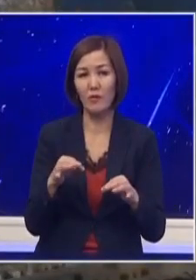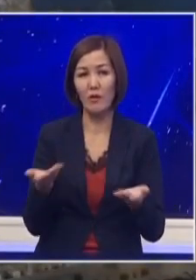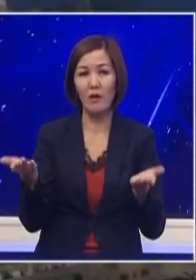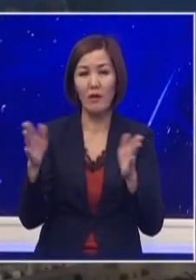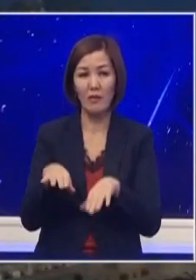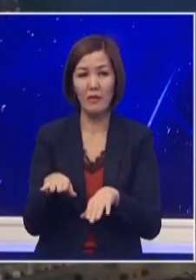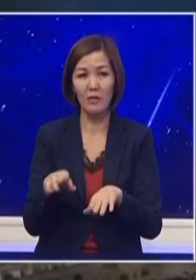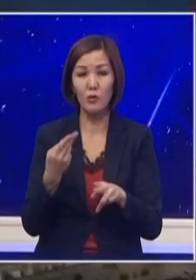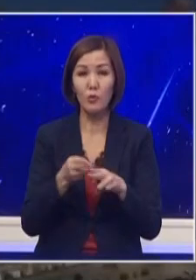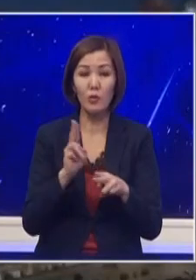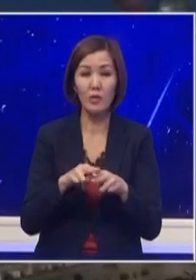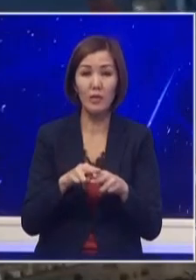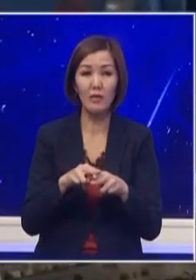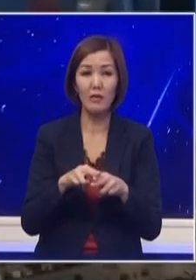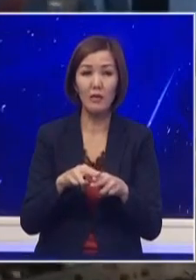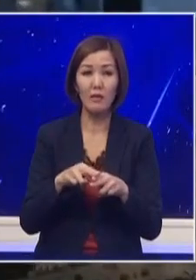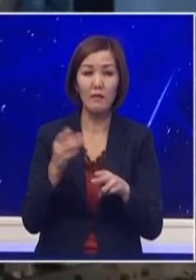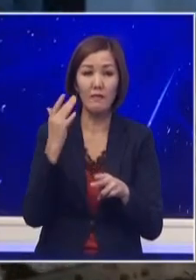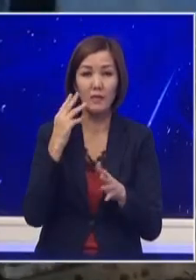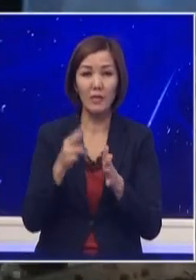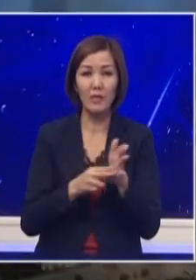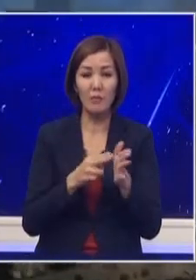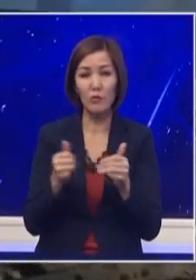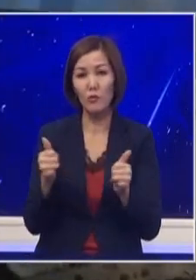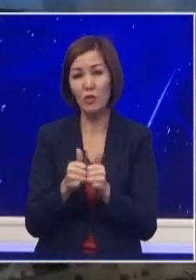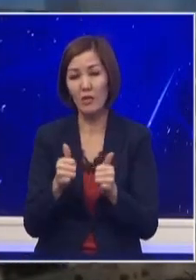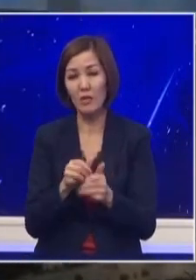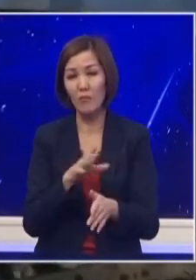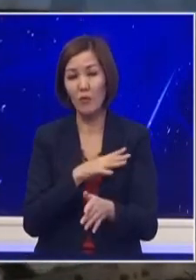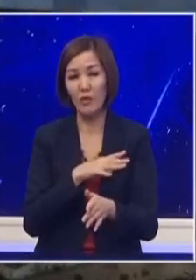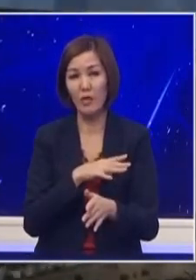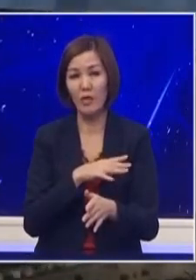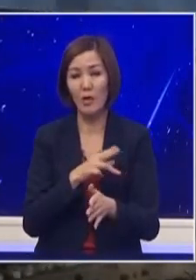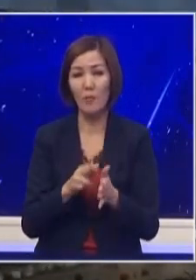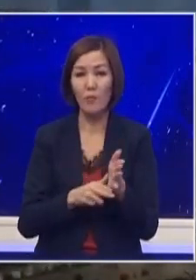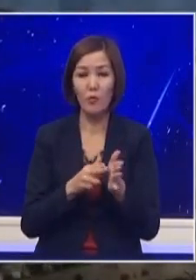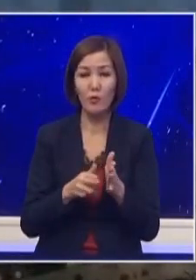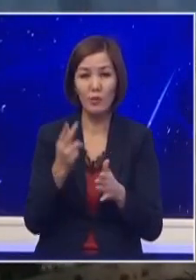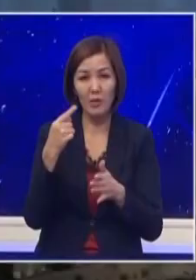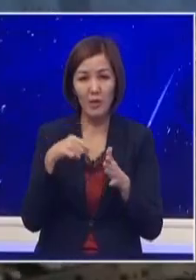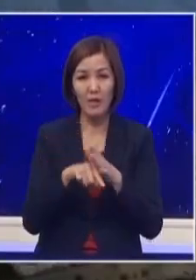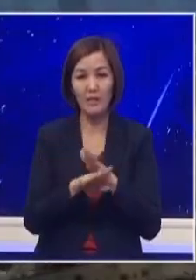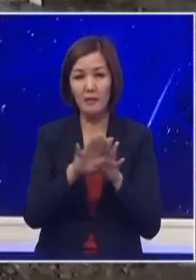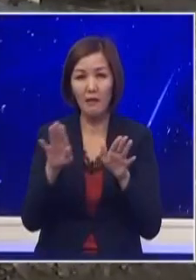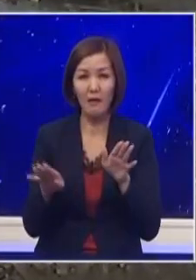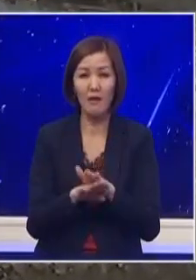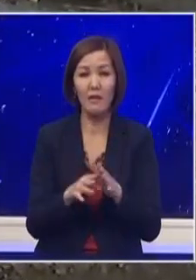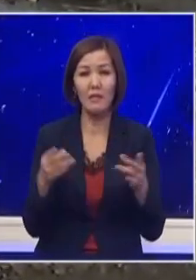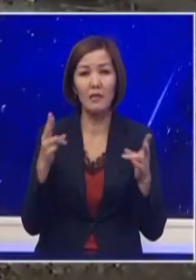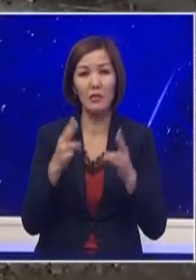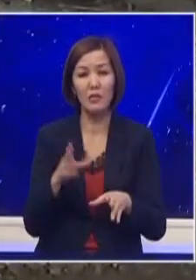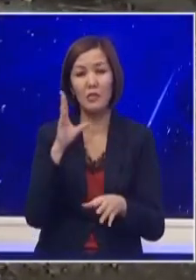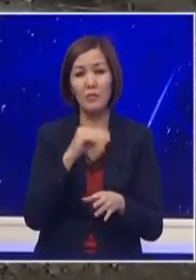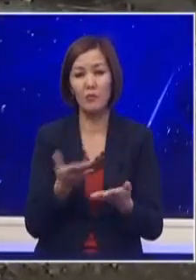Сондықтан малдың бәрі темір жолдың аумағына жайылып, жаңағы жүріп жатқан пойыздардың астына түсу фактілері көбейіп тұр. Айта